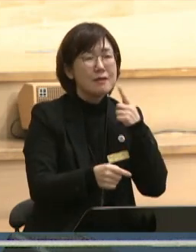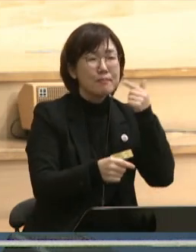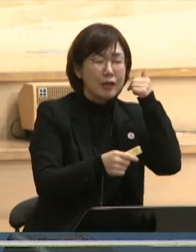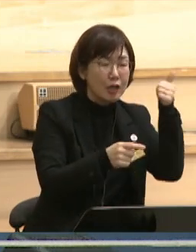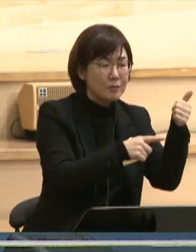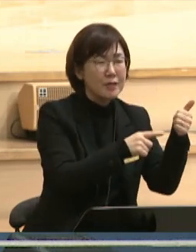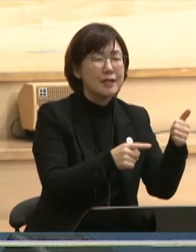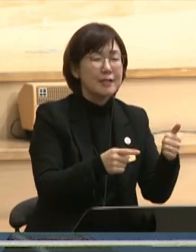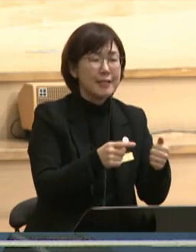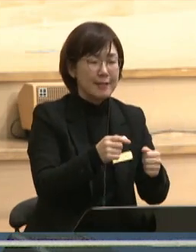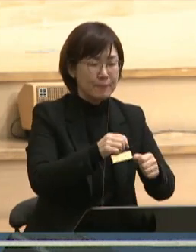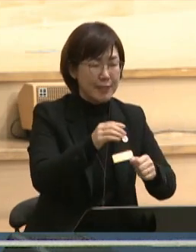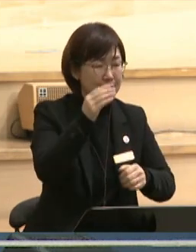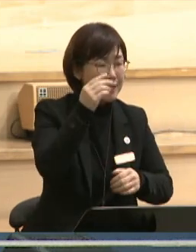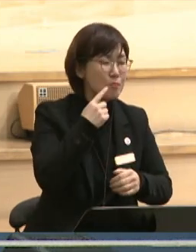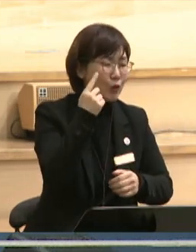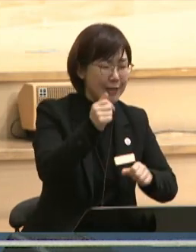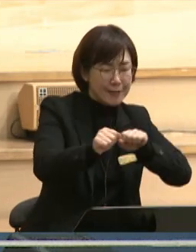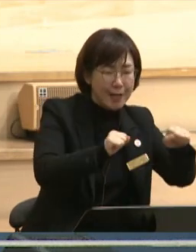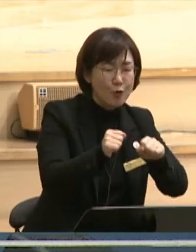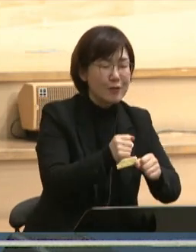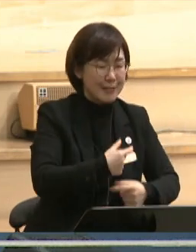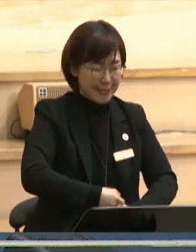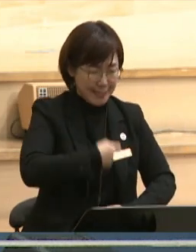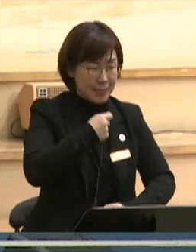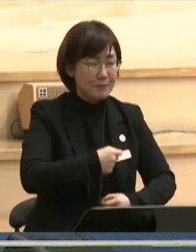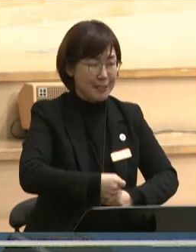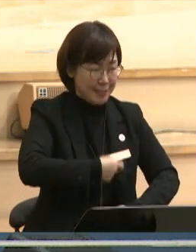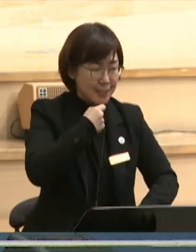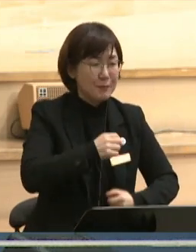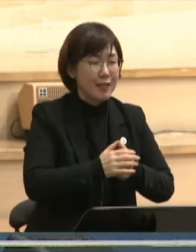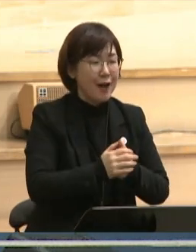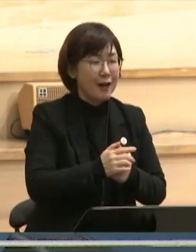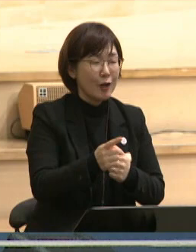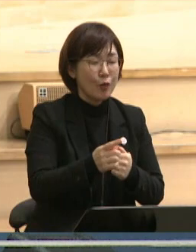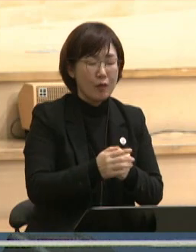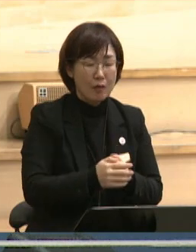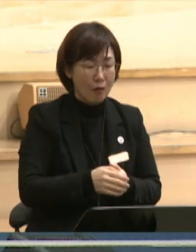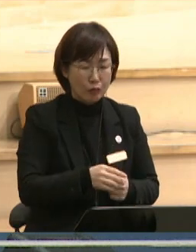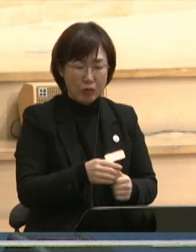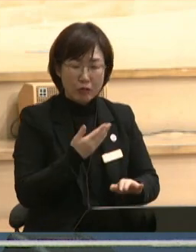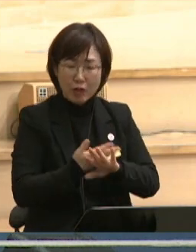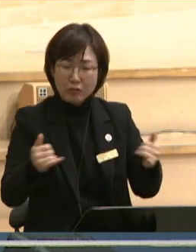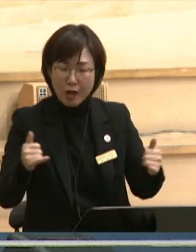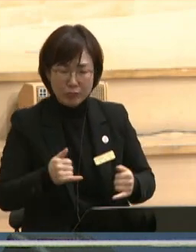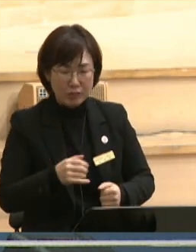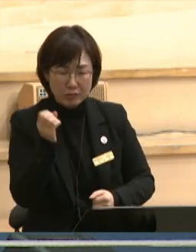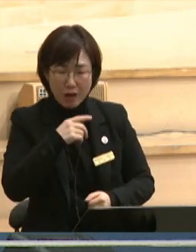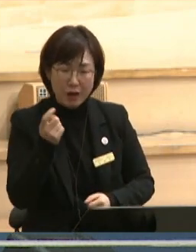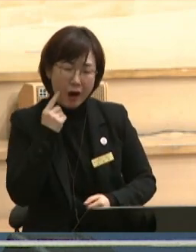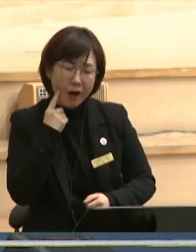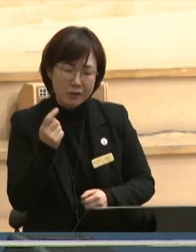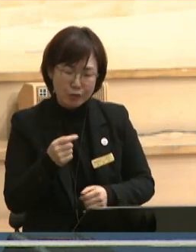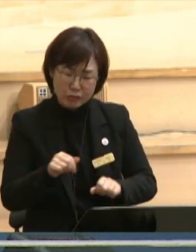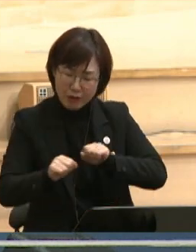하시는 분이라는 거예요 이런 사역자가 없다는 거예요 제가 누구는 진심으로 사용 안 하나